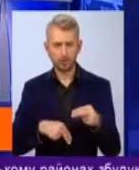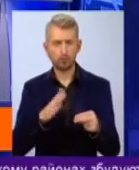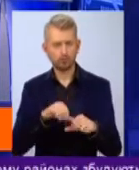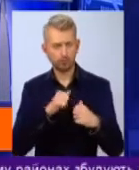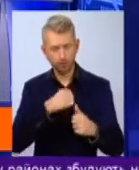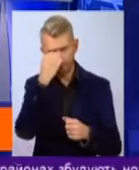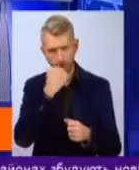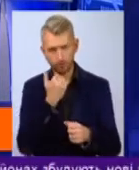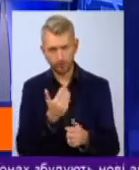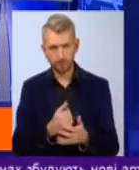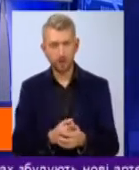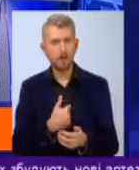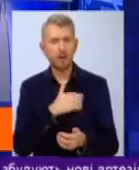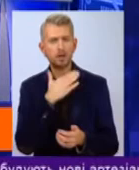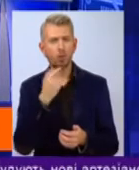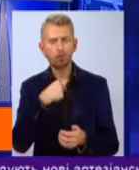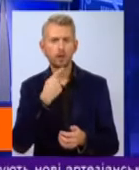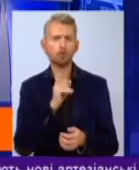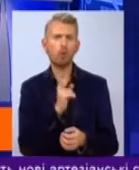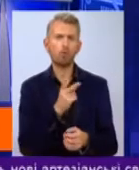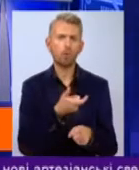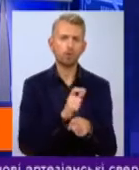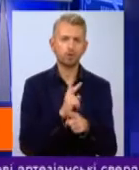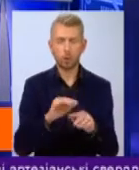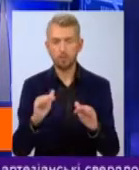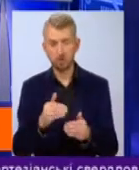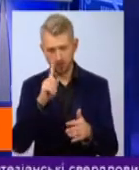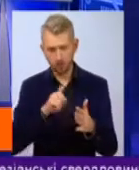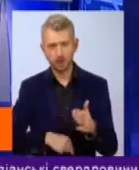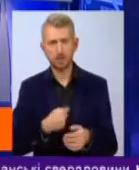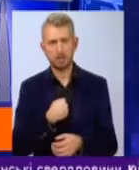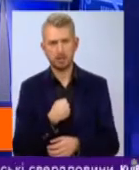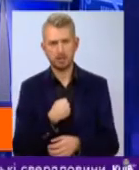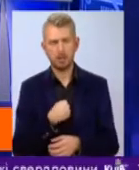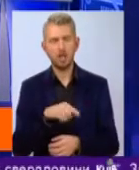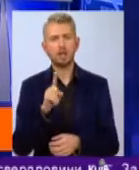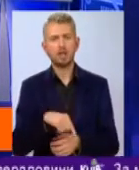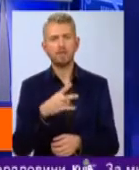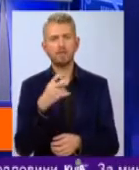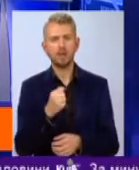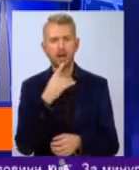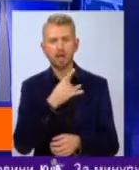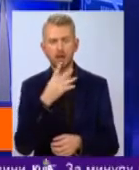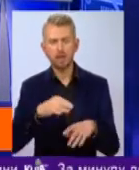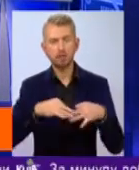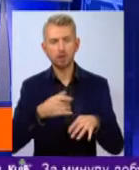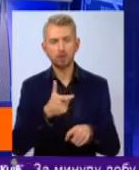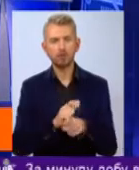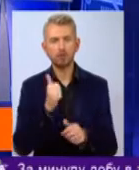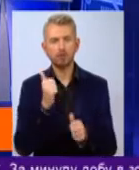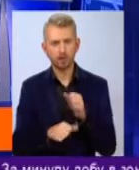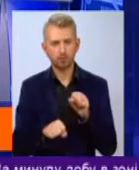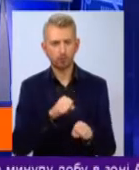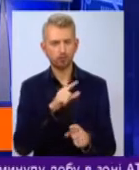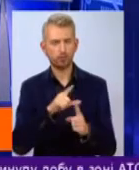вдячний вам за це. Я б не хотів би казати, що хтось більше, хтось менше. Повірте мені, навіть на радянських машинах дуже часто порушують